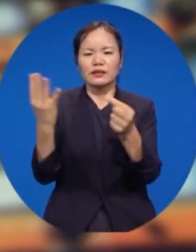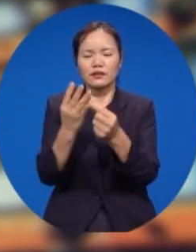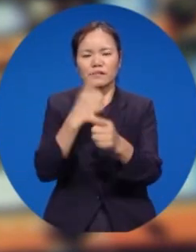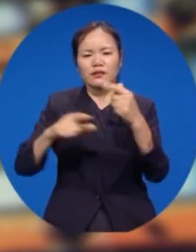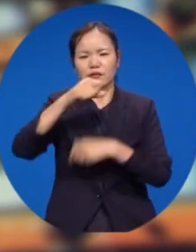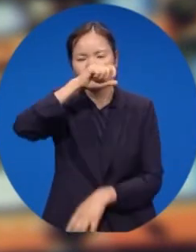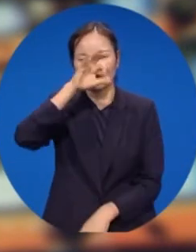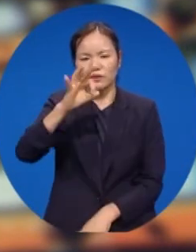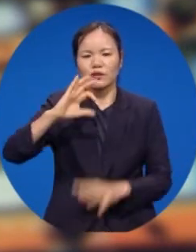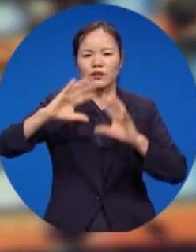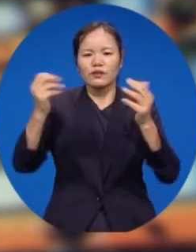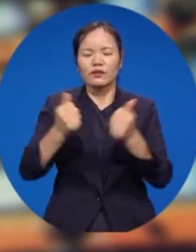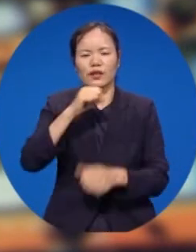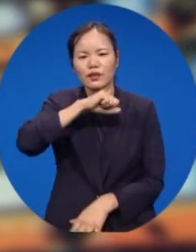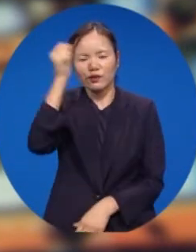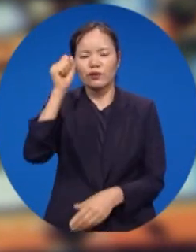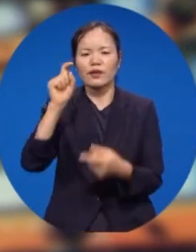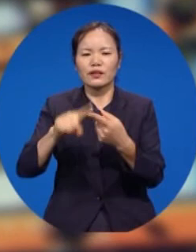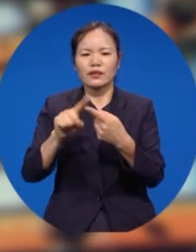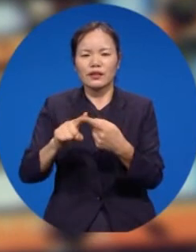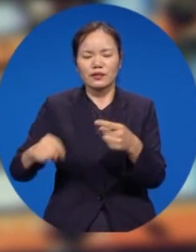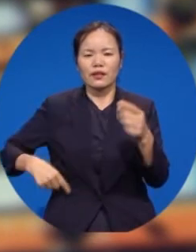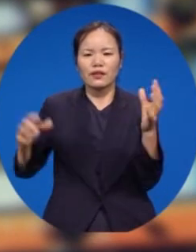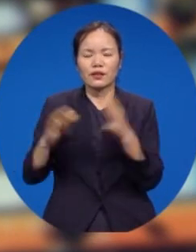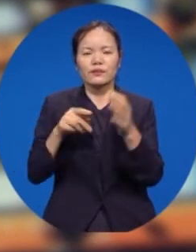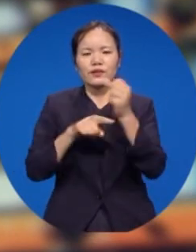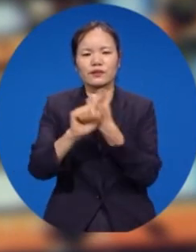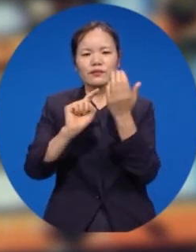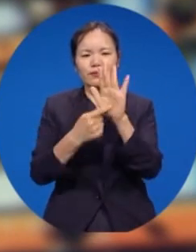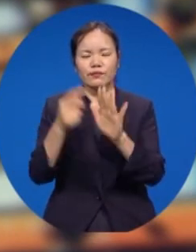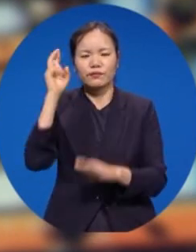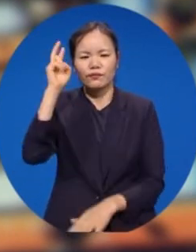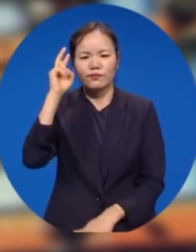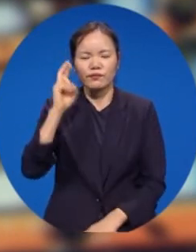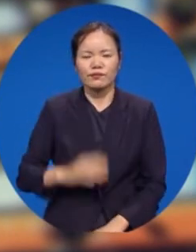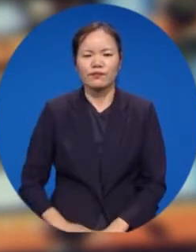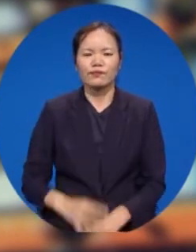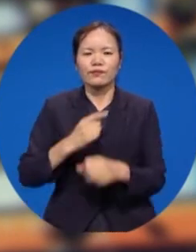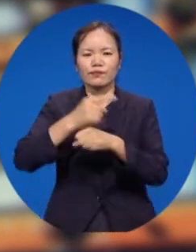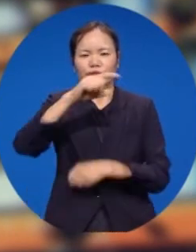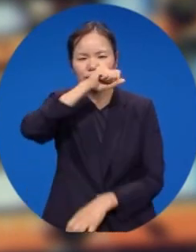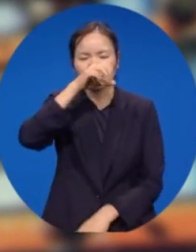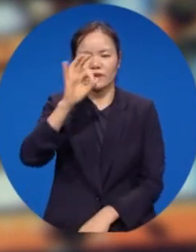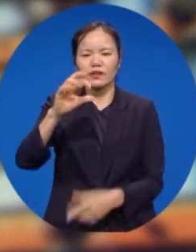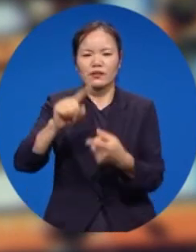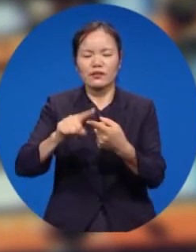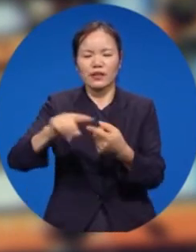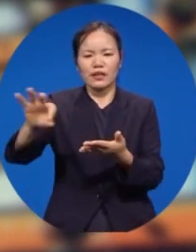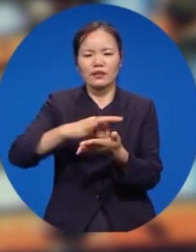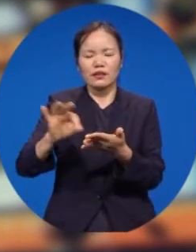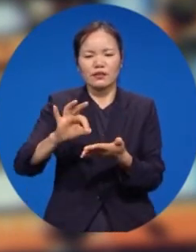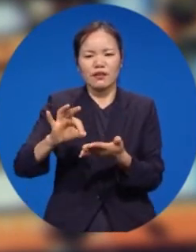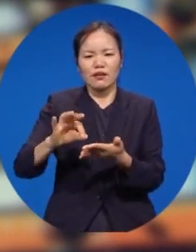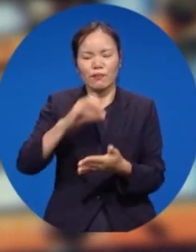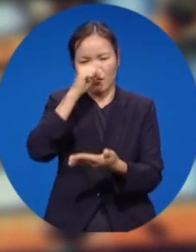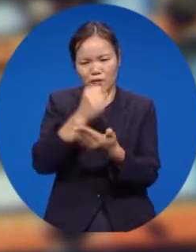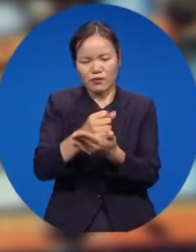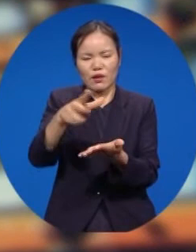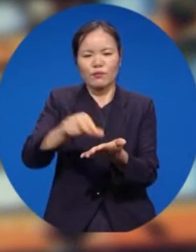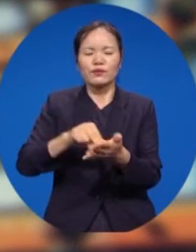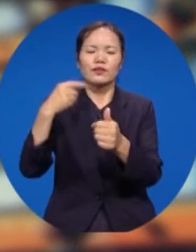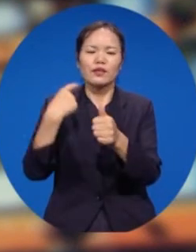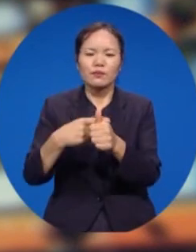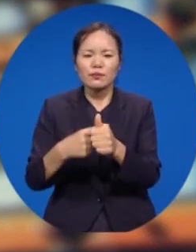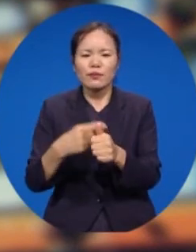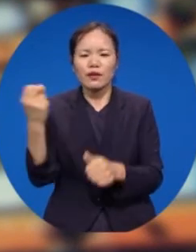국회 통과에도 적극 협조할 뜻을 밝힐 것으로 보입니다. 또 내년도 예산안에 대해 재정 건전성 문제를 지적하는 것은